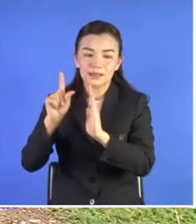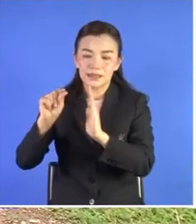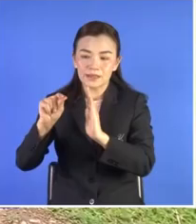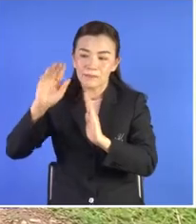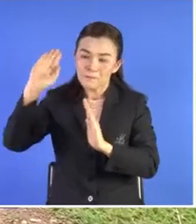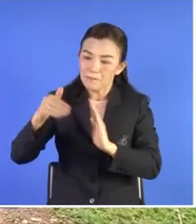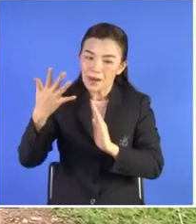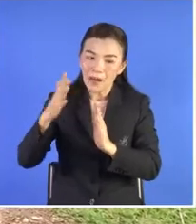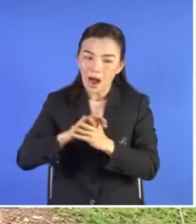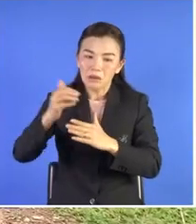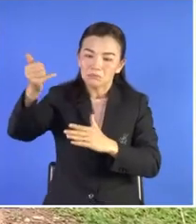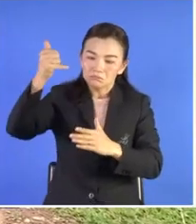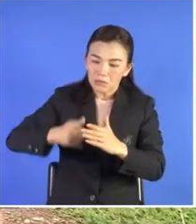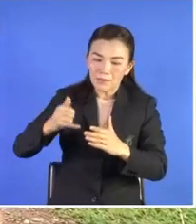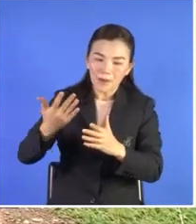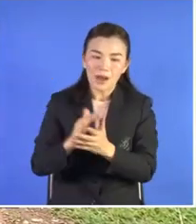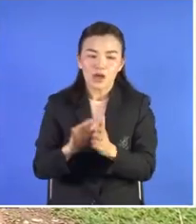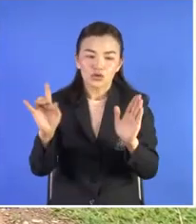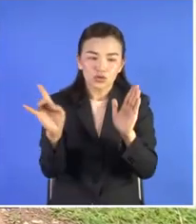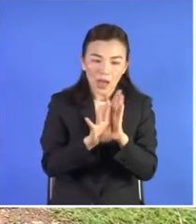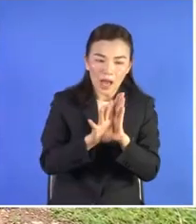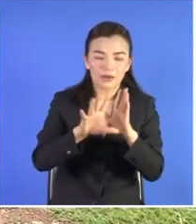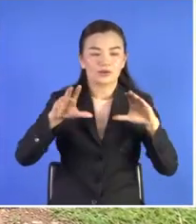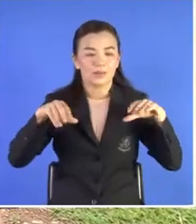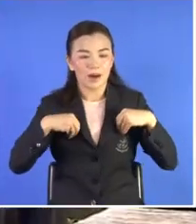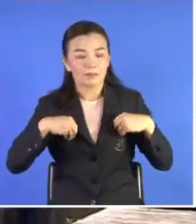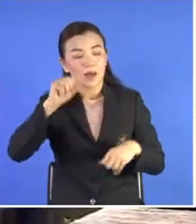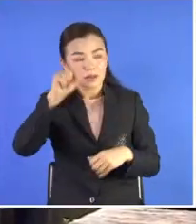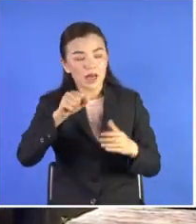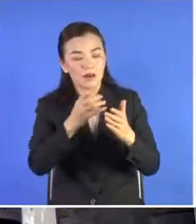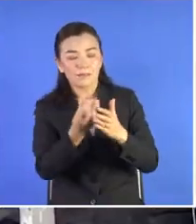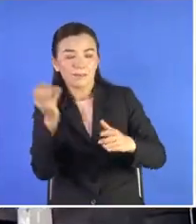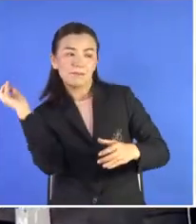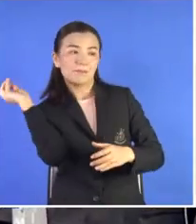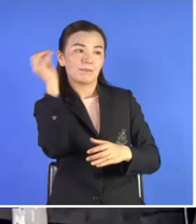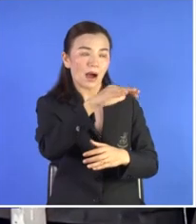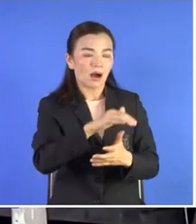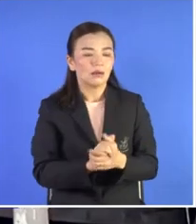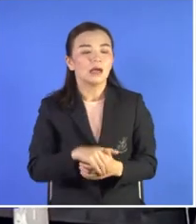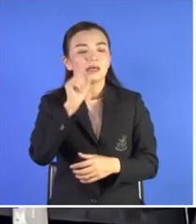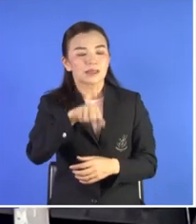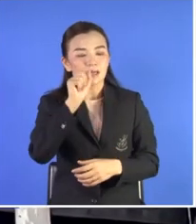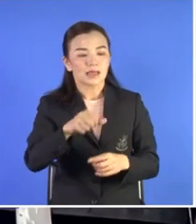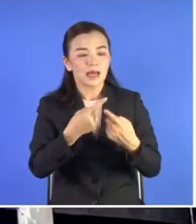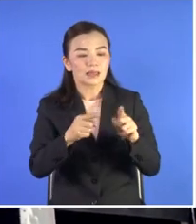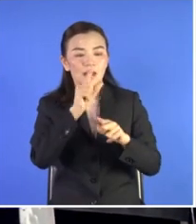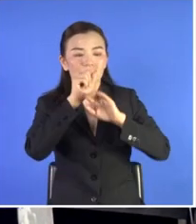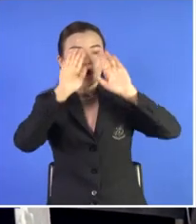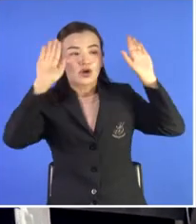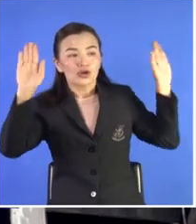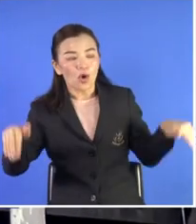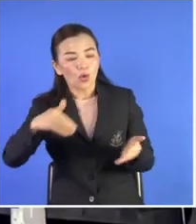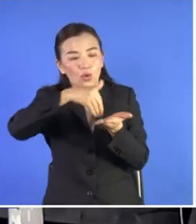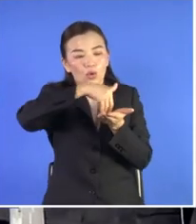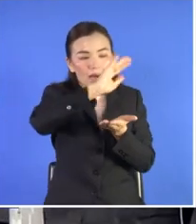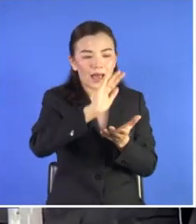าสุดท้ายยอมรับสารภาพบอกปาจริงแต่แค่ไล่นกเท่านั้นเองซึ่งญาติของเขานะคะก็